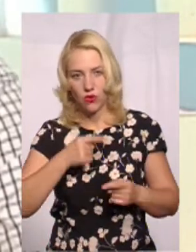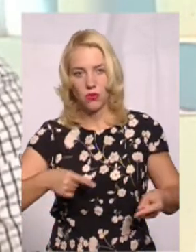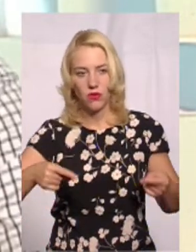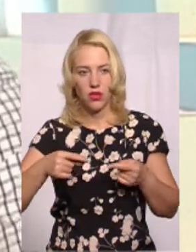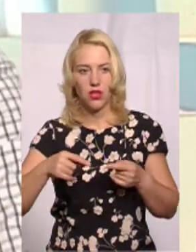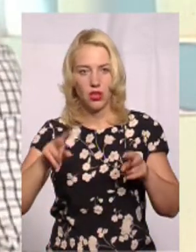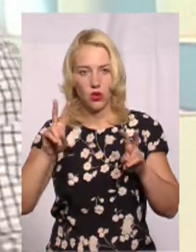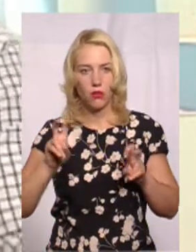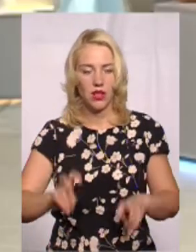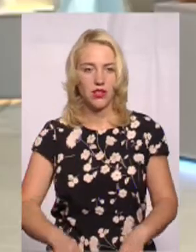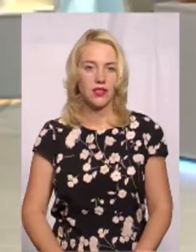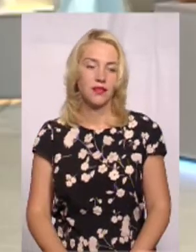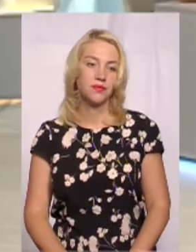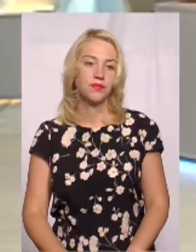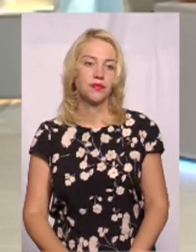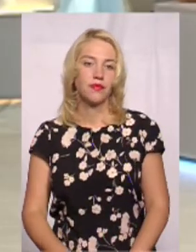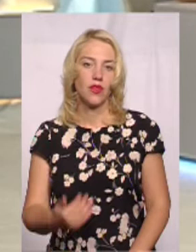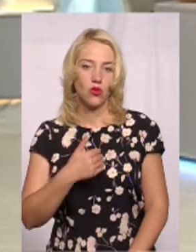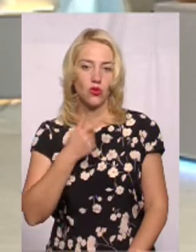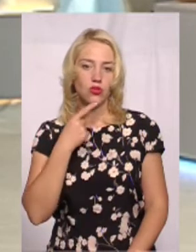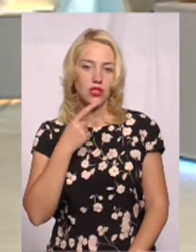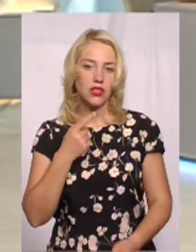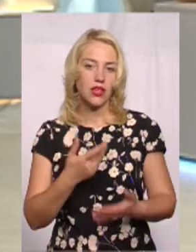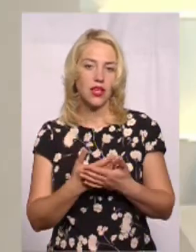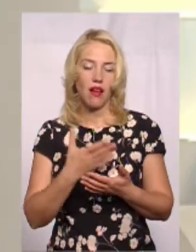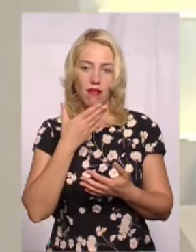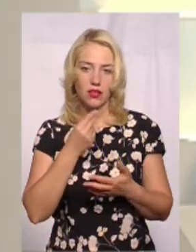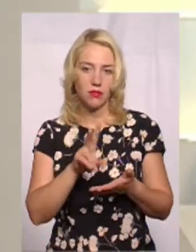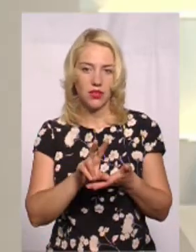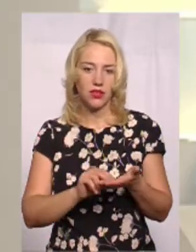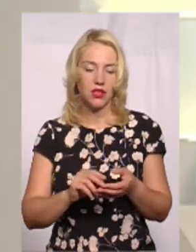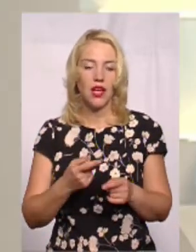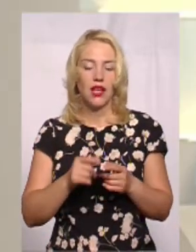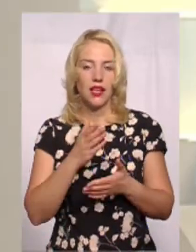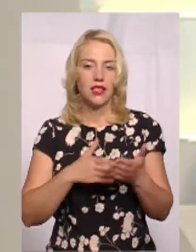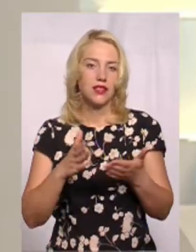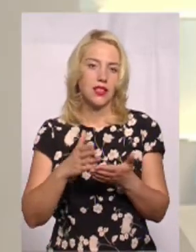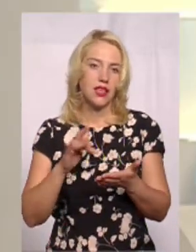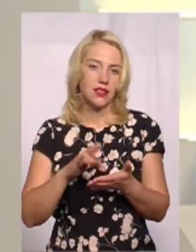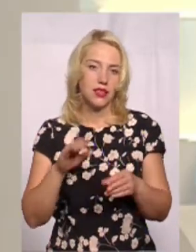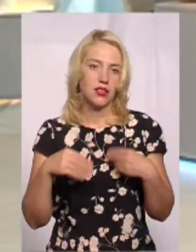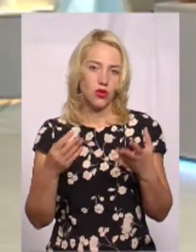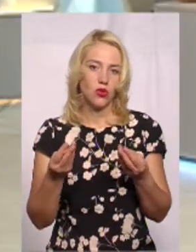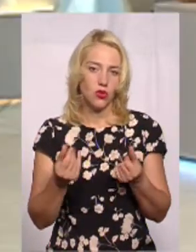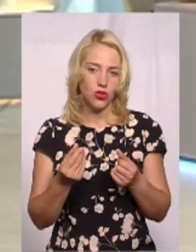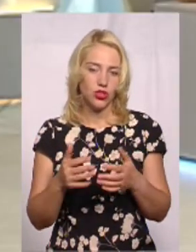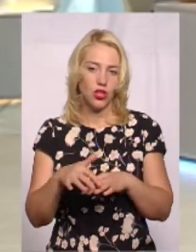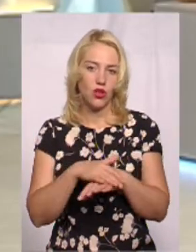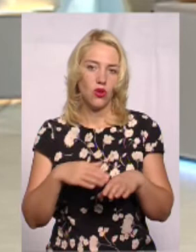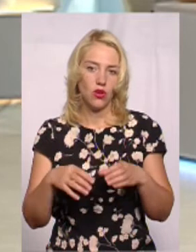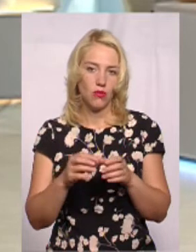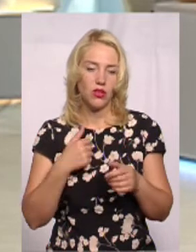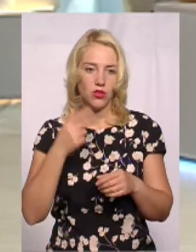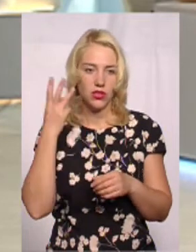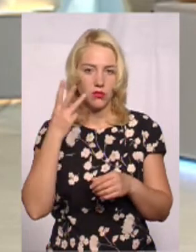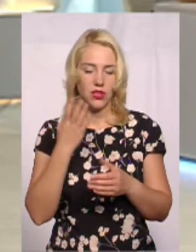Там гарні, потужні преміювання. Я хочу приклад сказати, от децентралізація, дають гроші громадам, так? У нас місто Хмельницький там 3 чи 4 роки